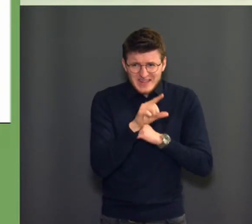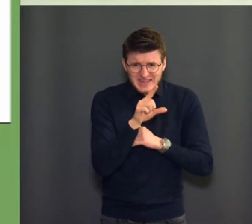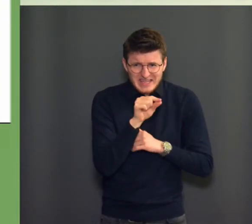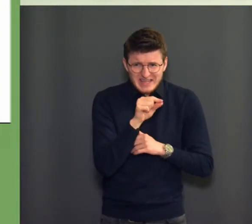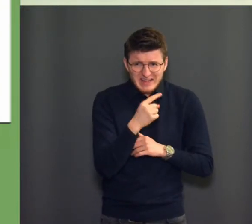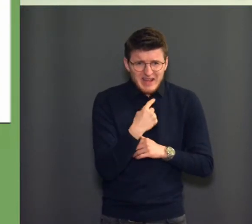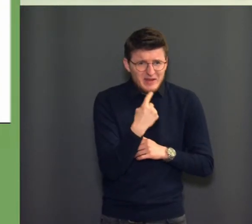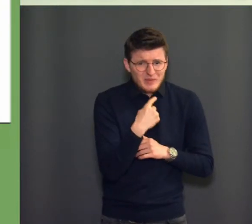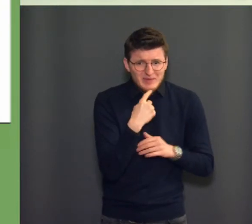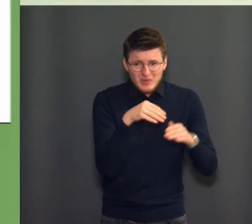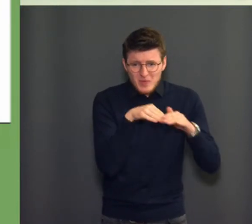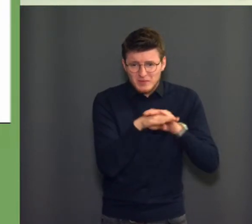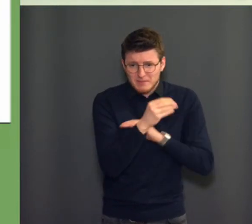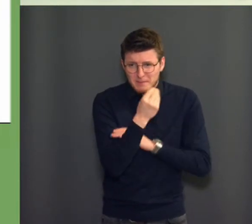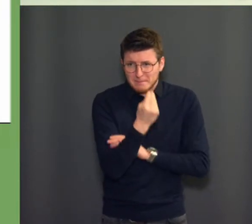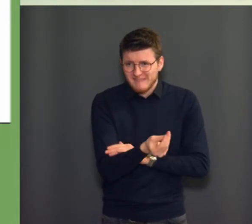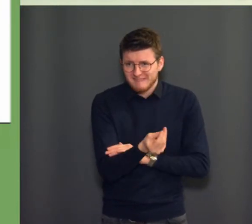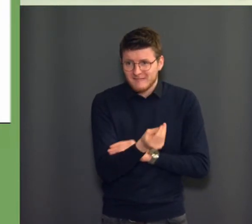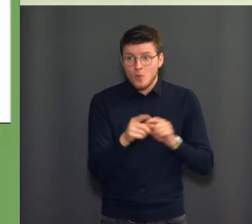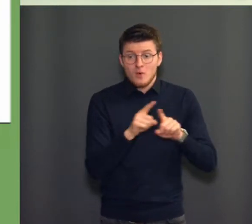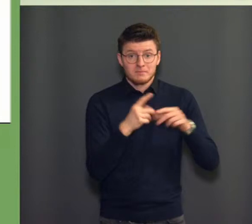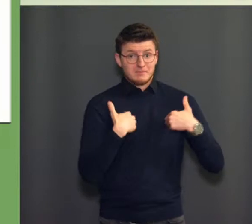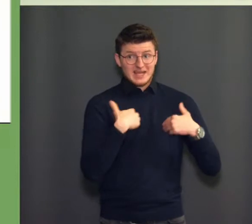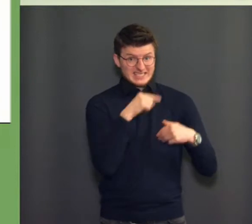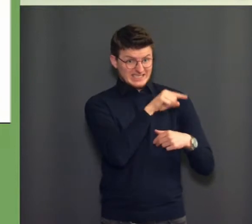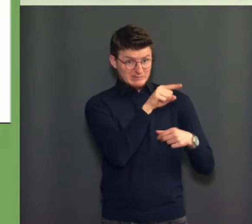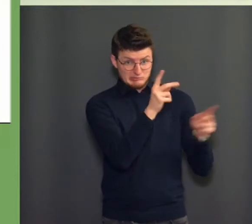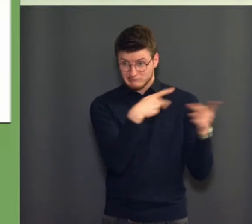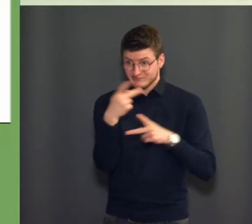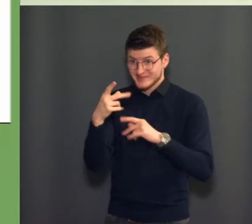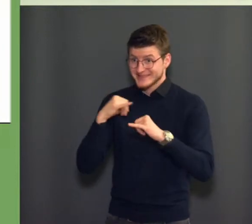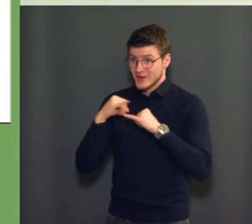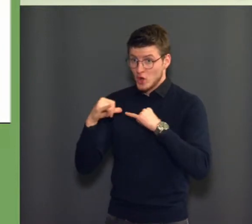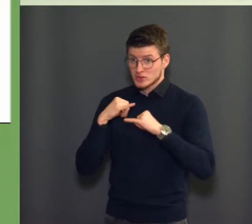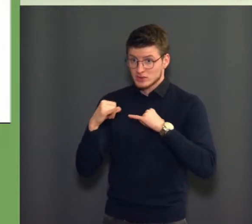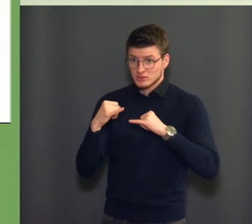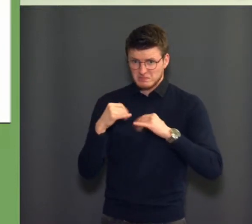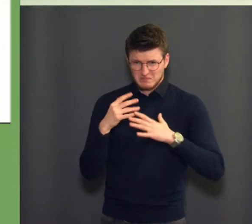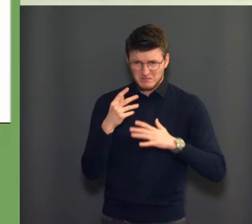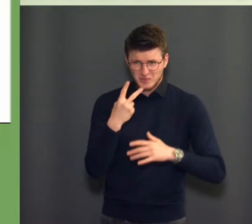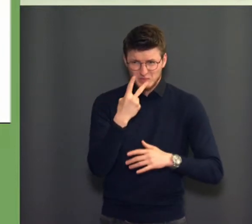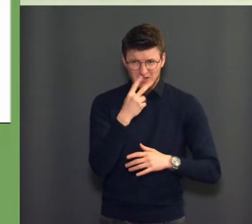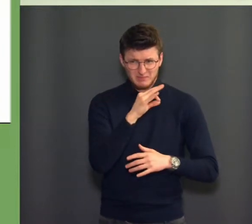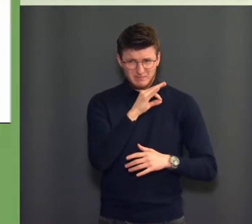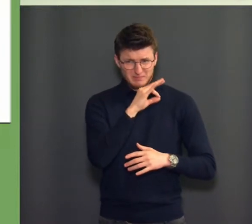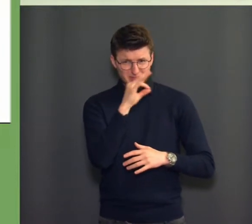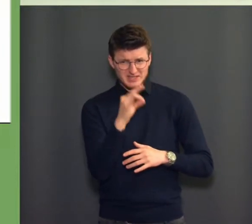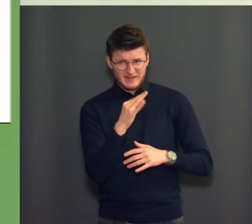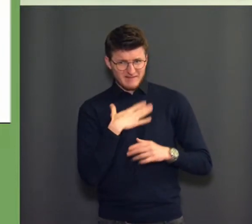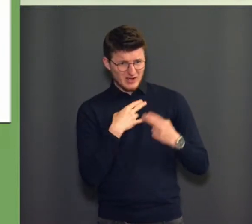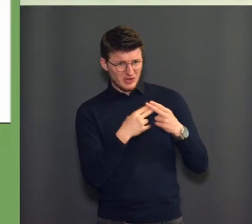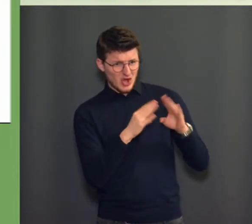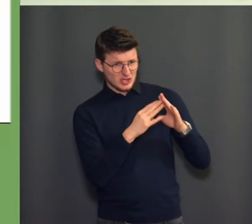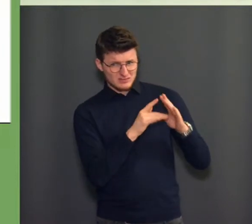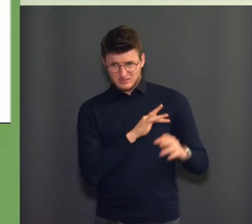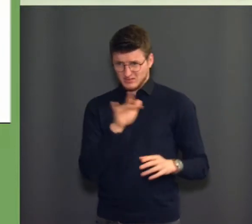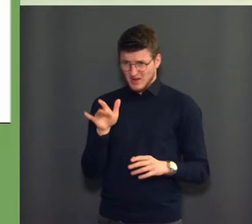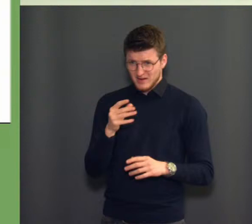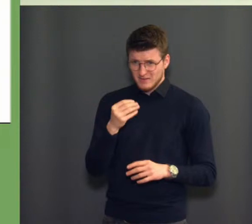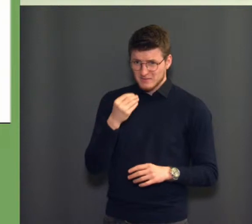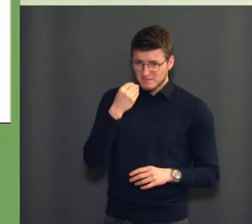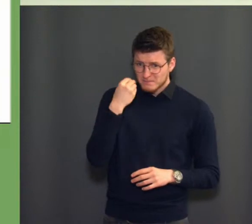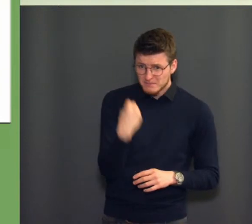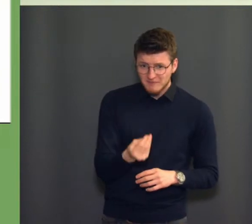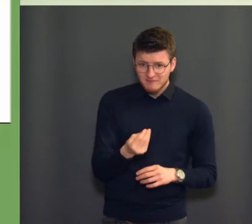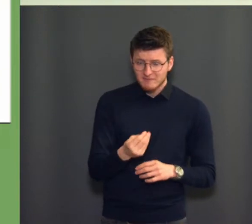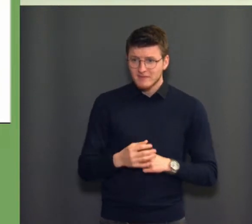dan 2% van de ziekenhuisopnames. Het aantal overlijdens in woonzorgcentra is gestegen van